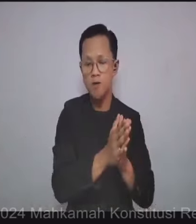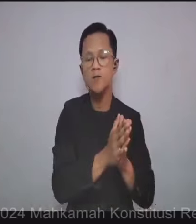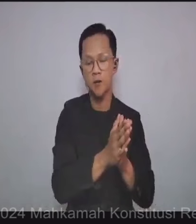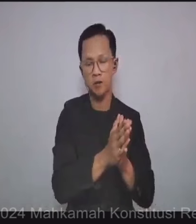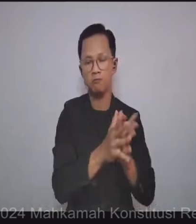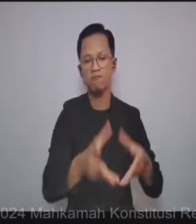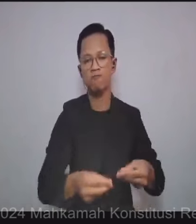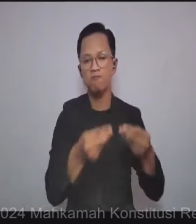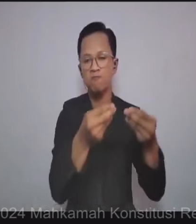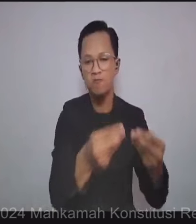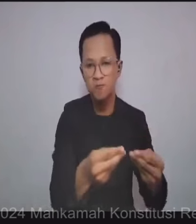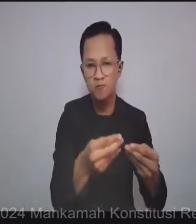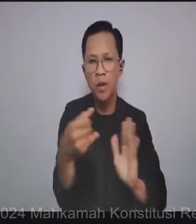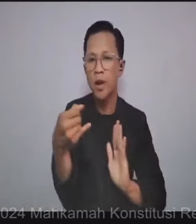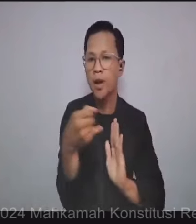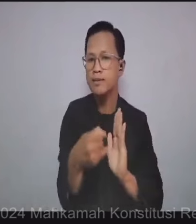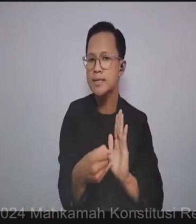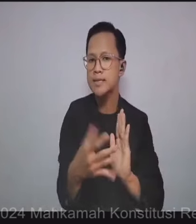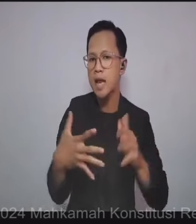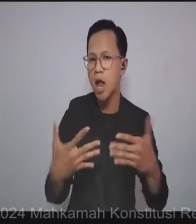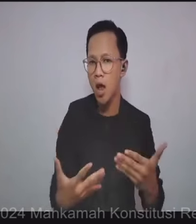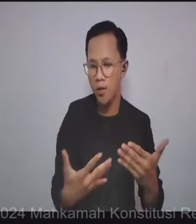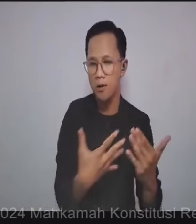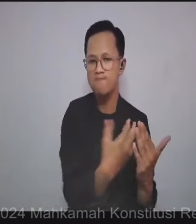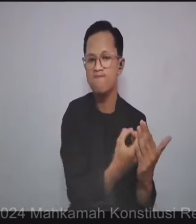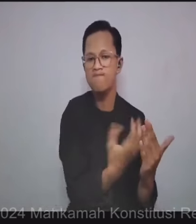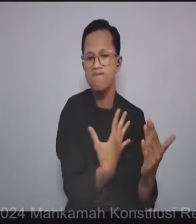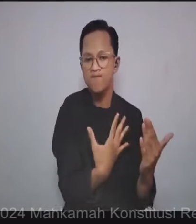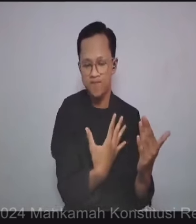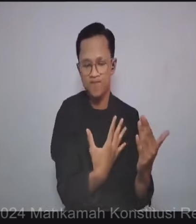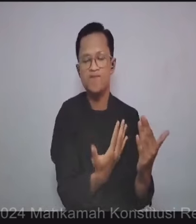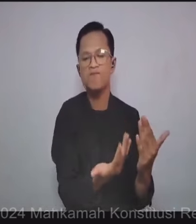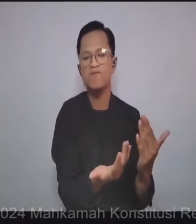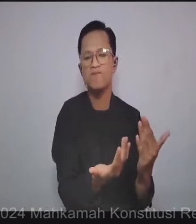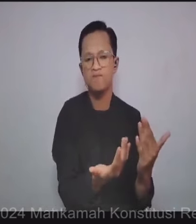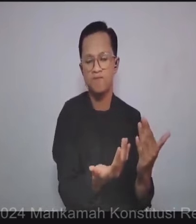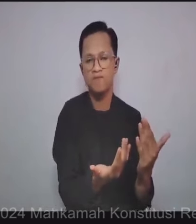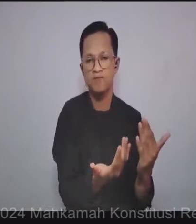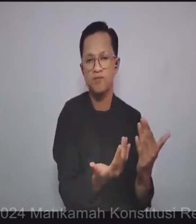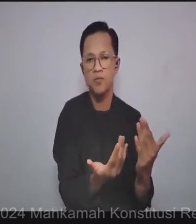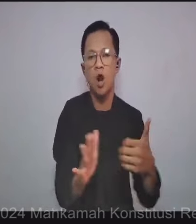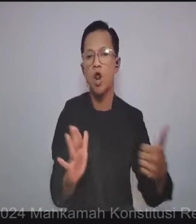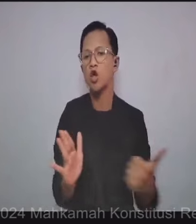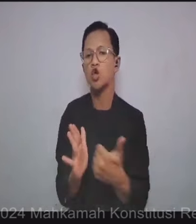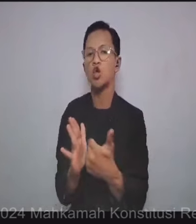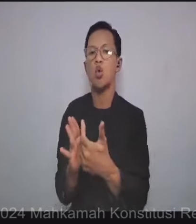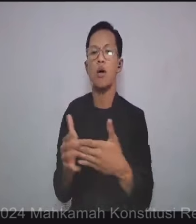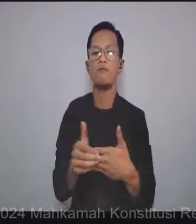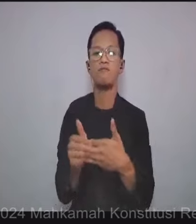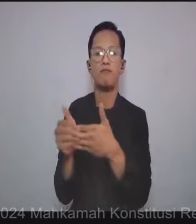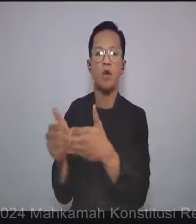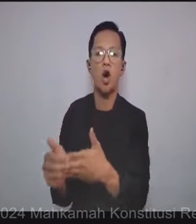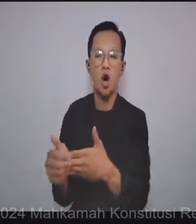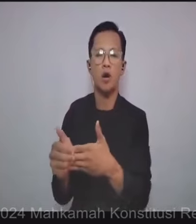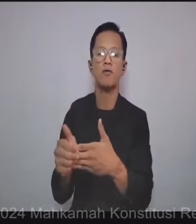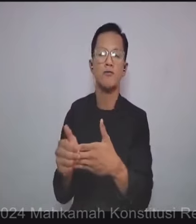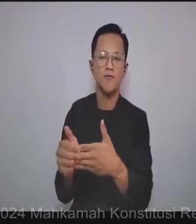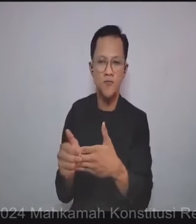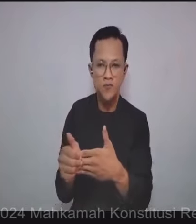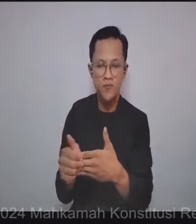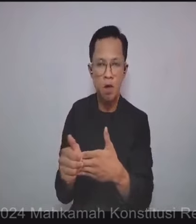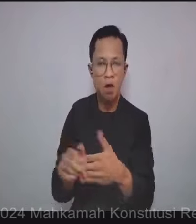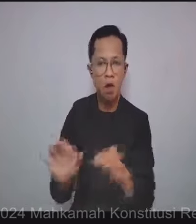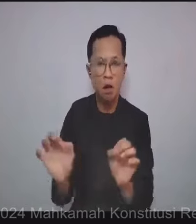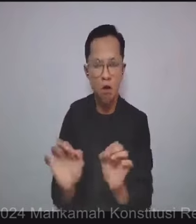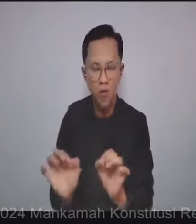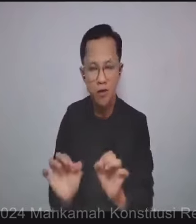yang pada pokoknya menyatakan format permohonan tidak sesuai dengan pedoman penyusunan permohonan Eksepsi an seterusnya